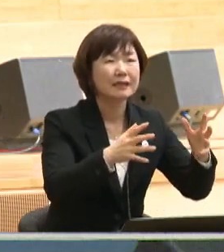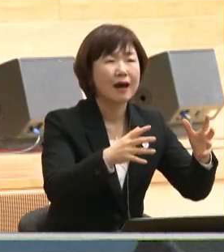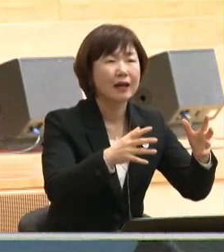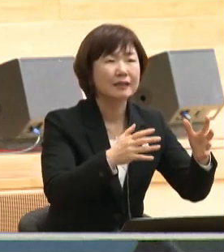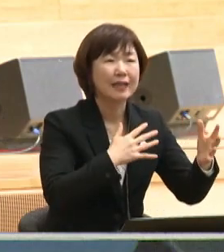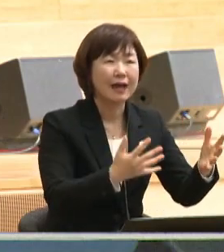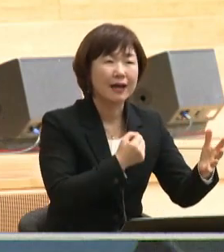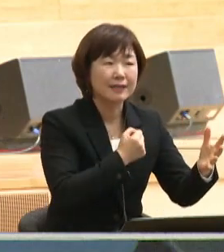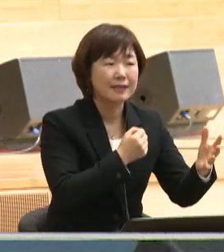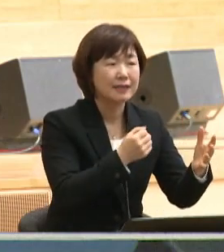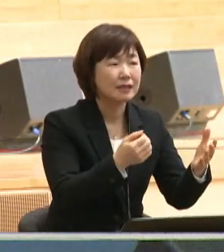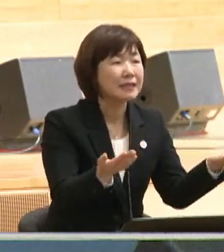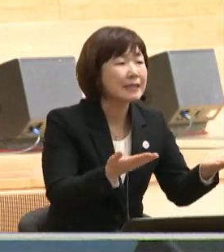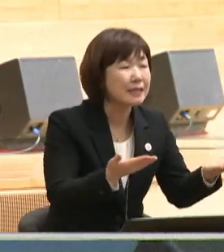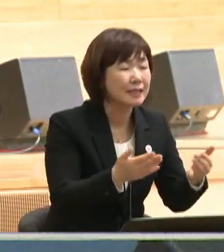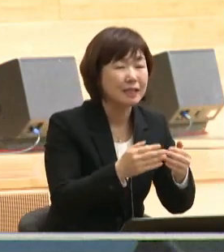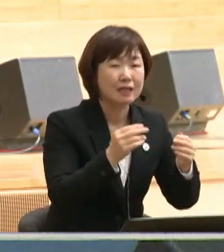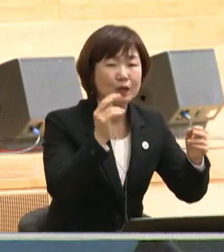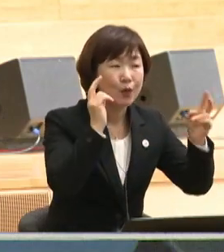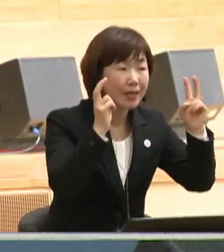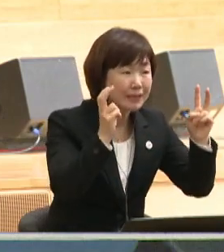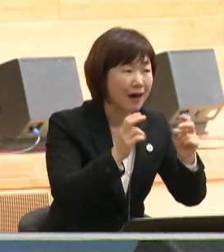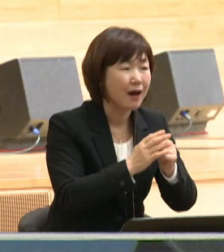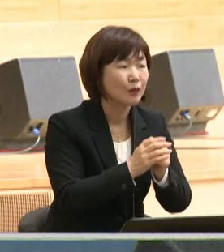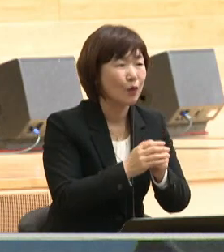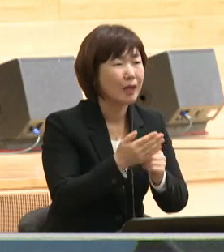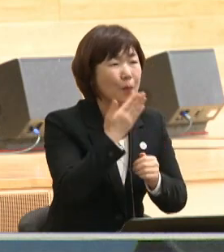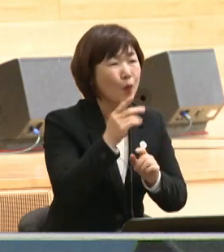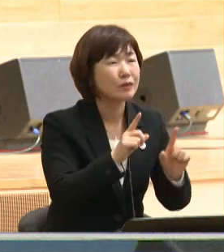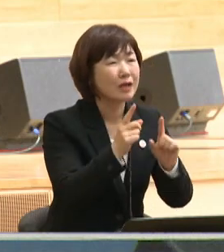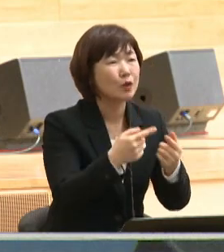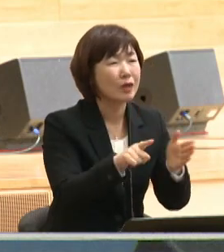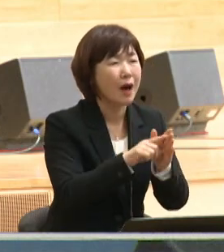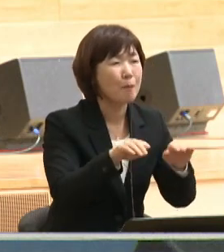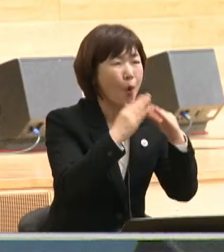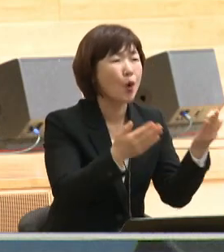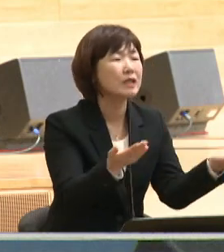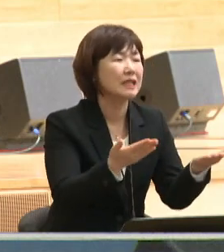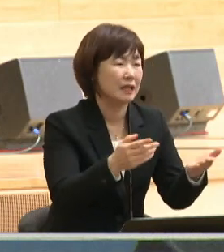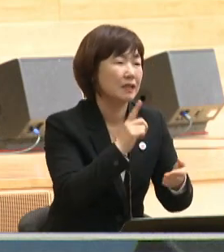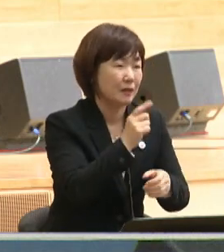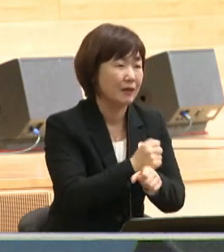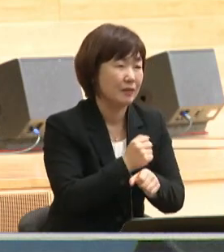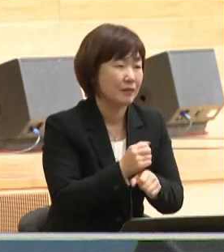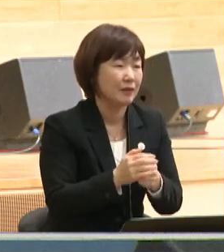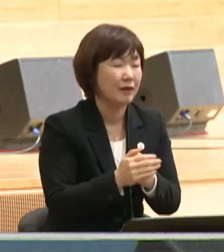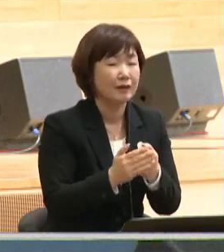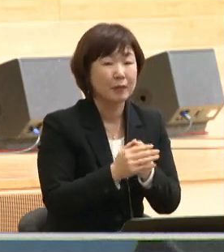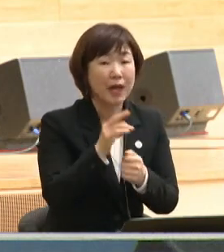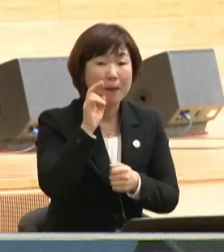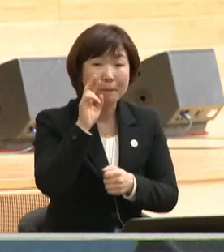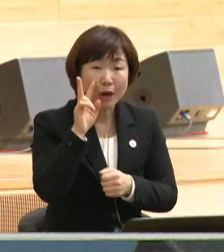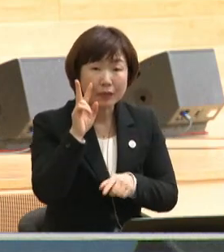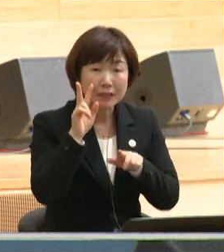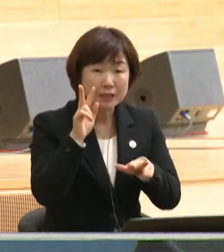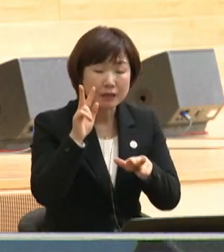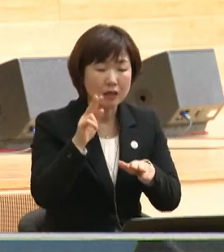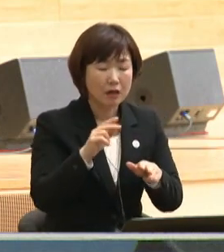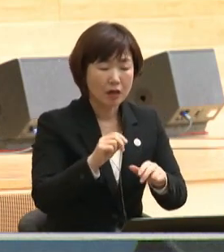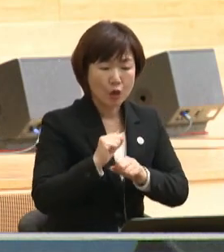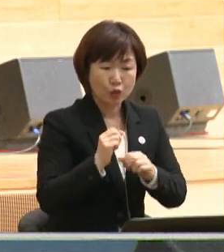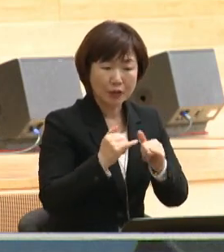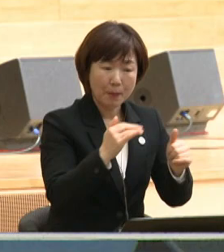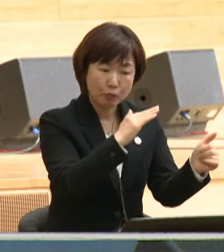사업 또 생계를 위한 모든 일들을 다 이야기하는 것입니다 그러니까 지금 바울은요 병사로 복무하는 자는